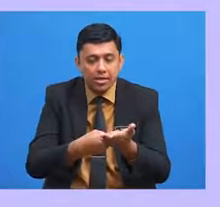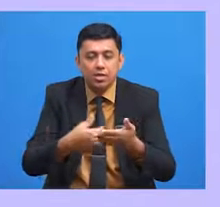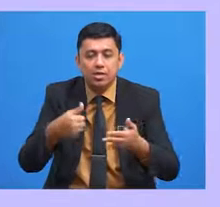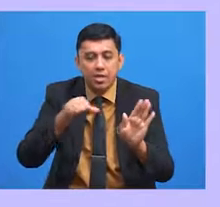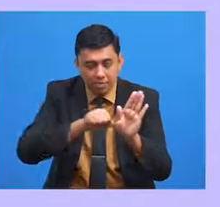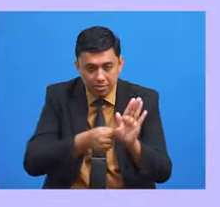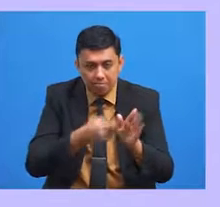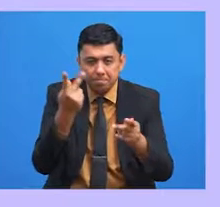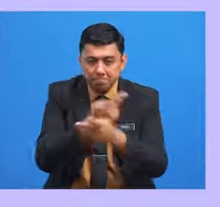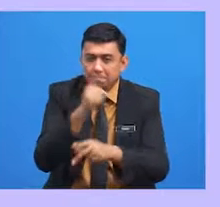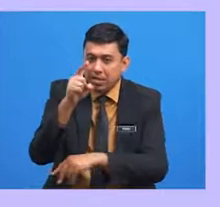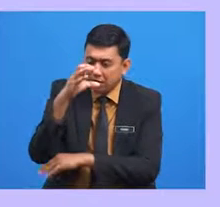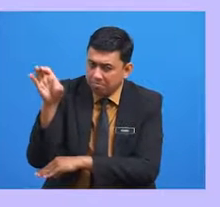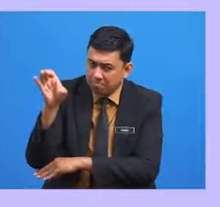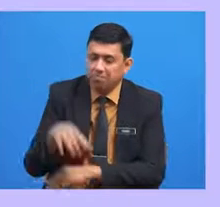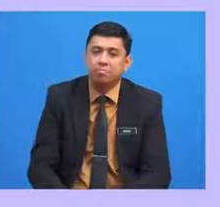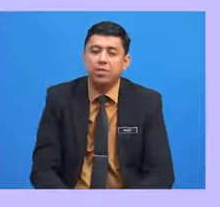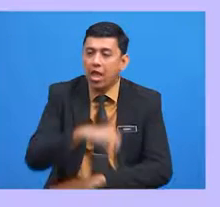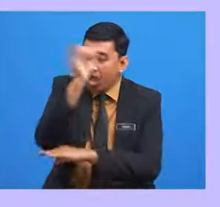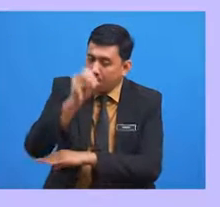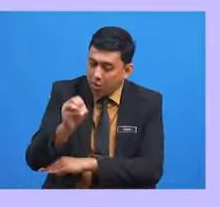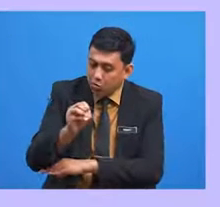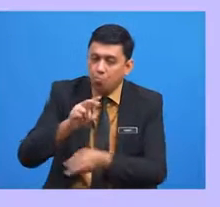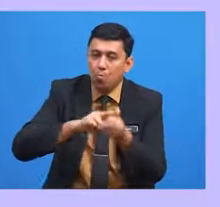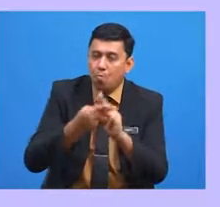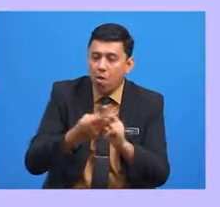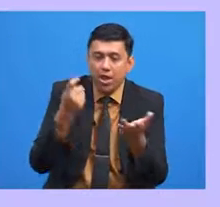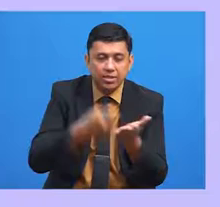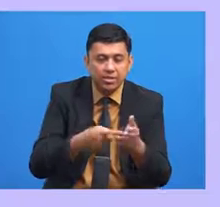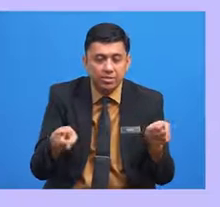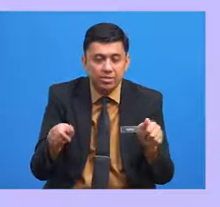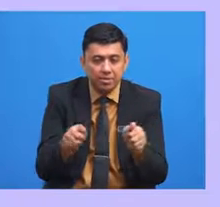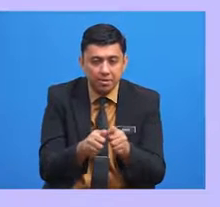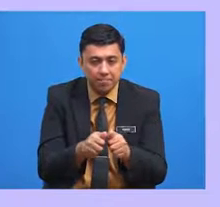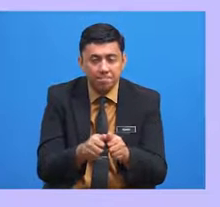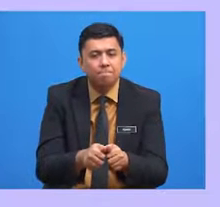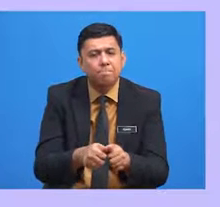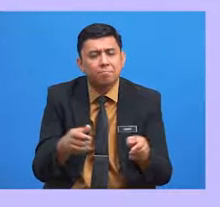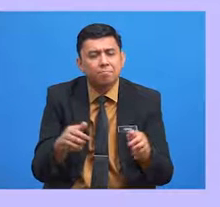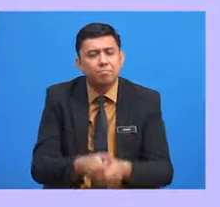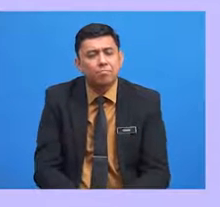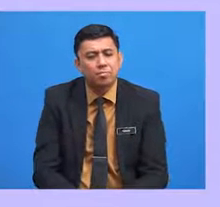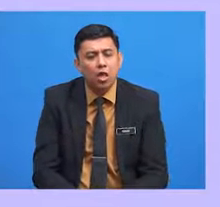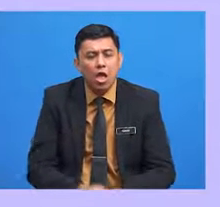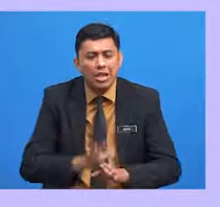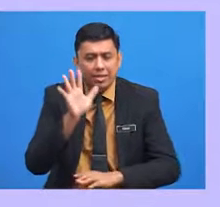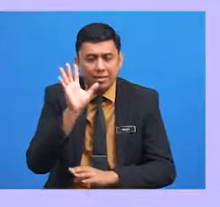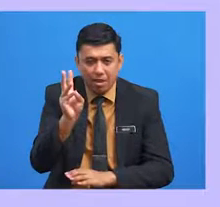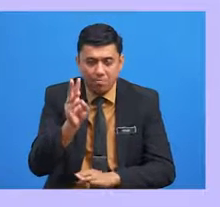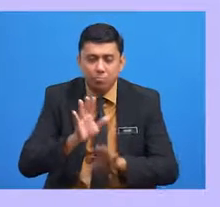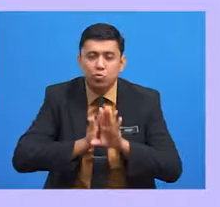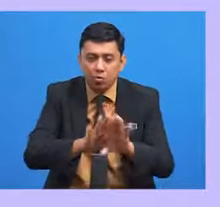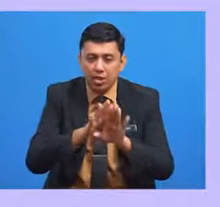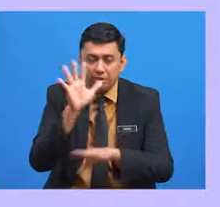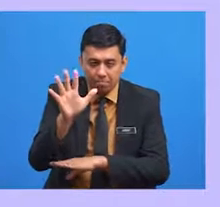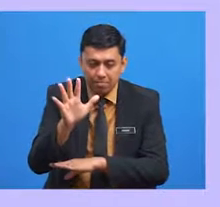darab 100. Peratusan perubahan harga sama dengan RM6 tolak RM5